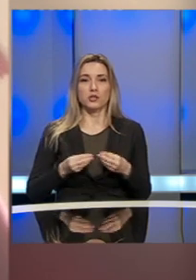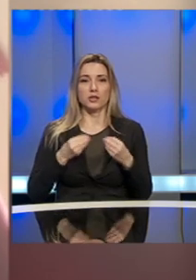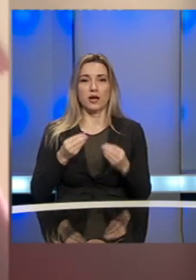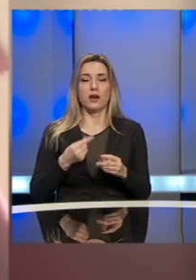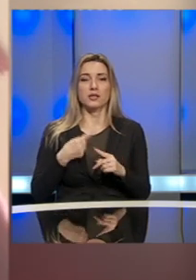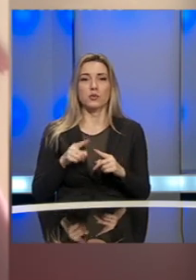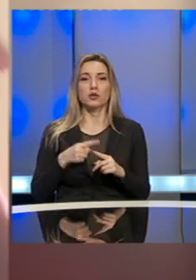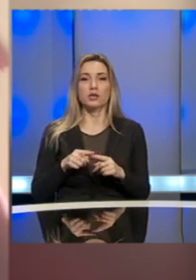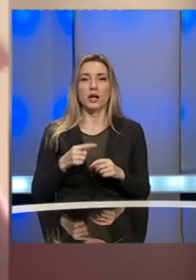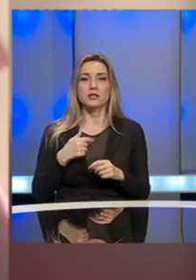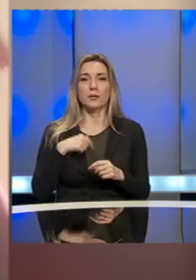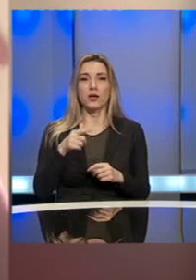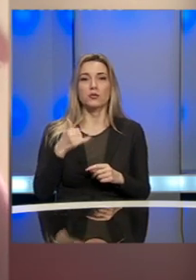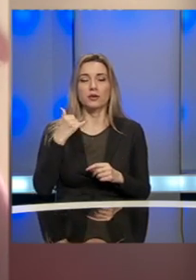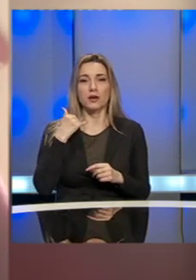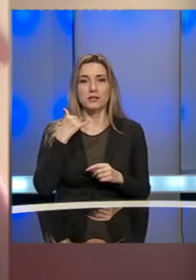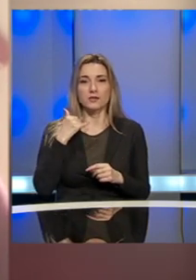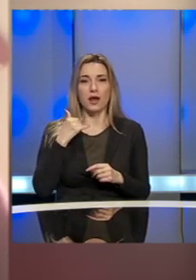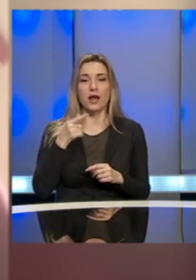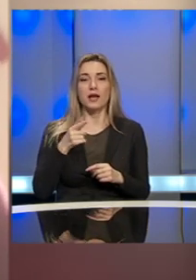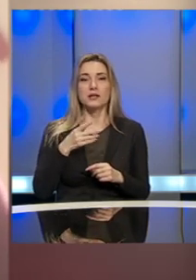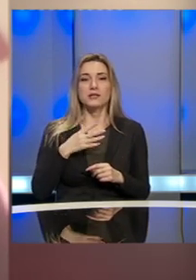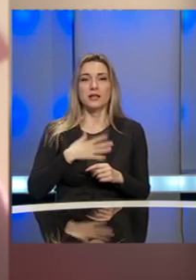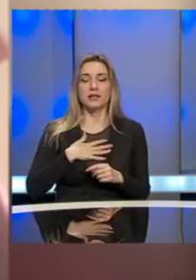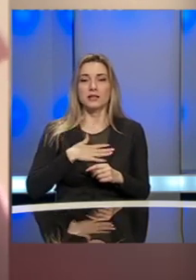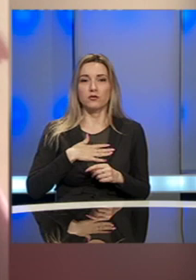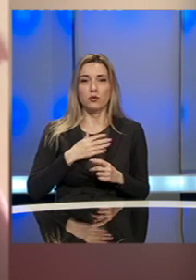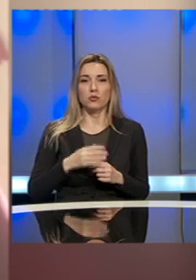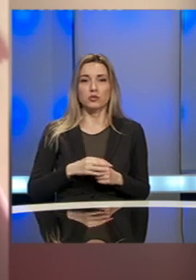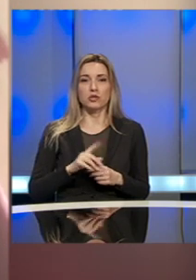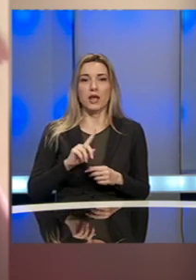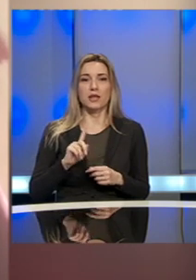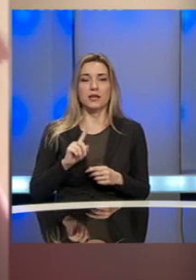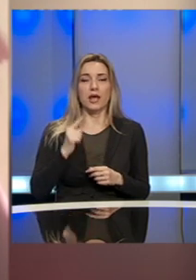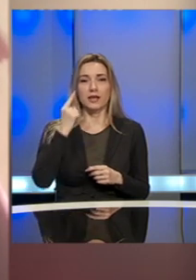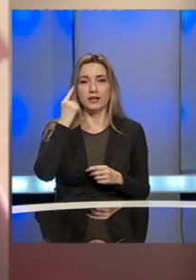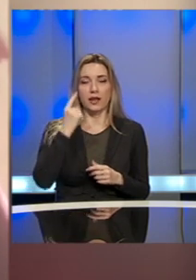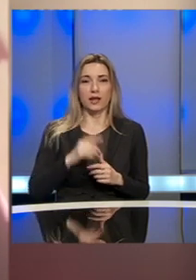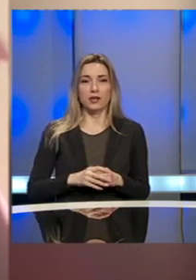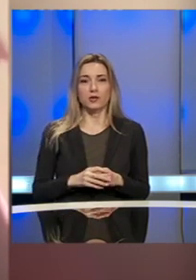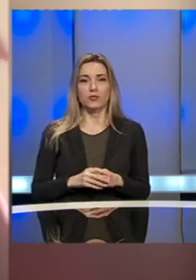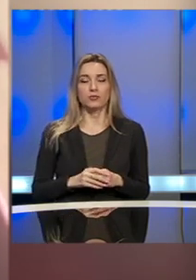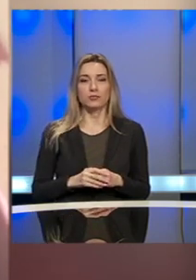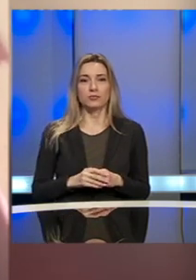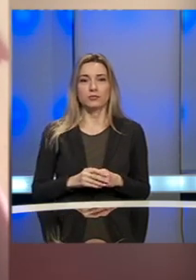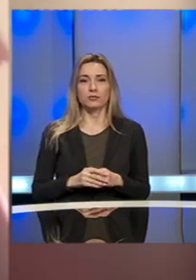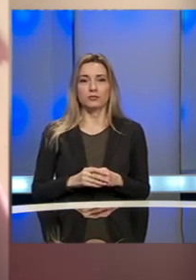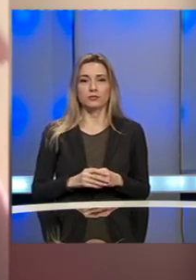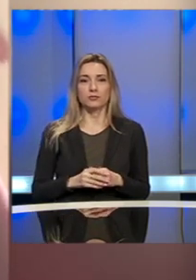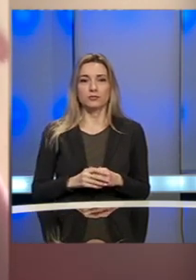objašnjavala zbog čega sam je nazvala zadivljujuće neinteligentno.